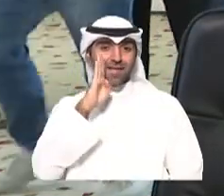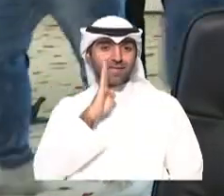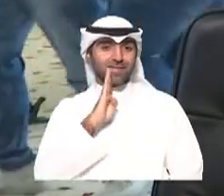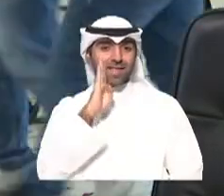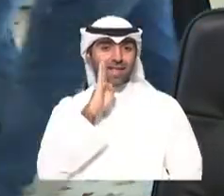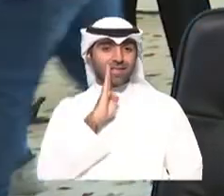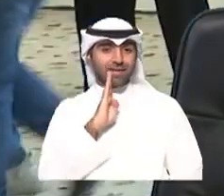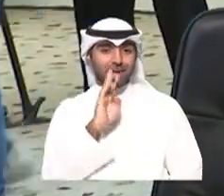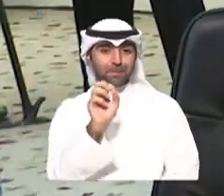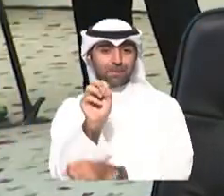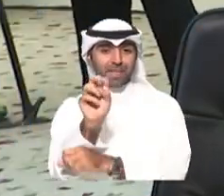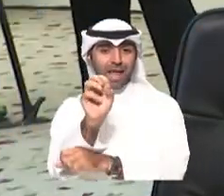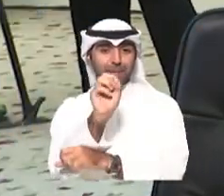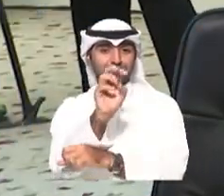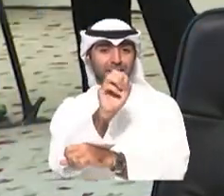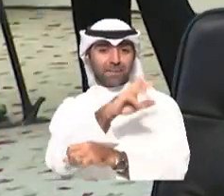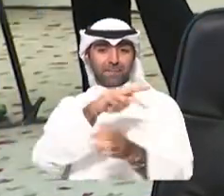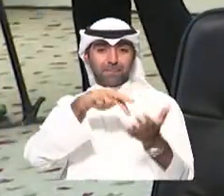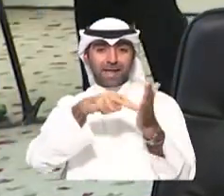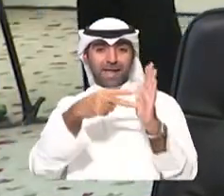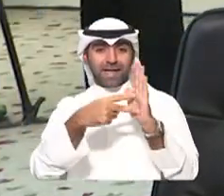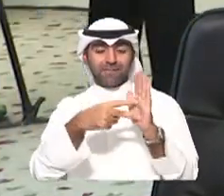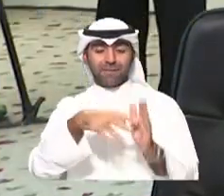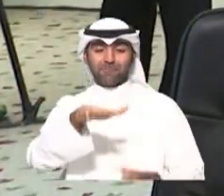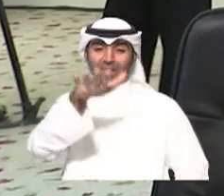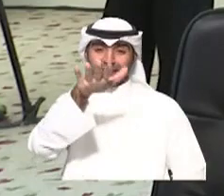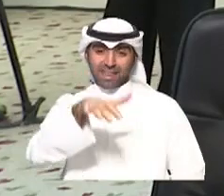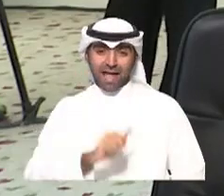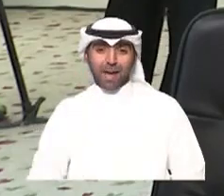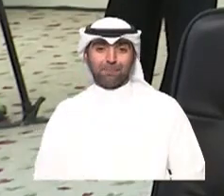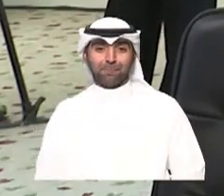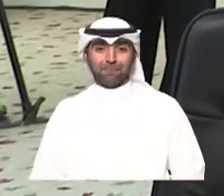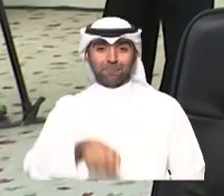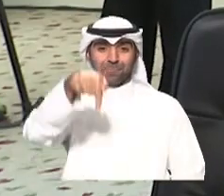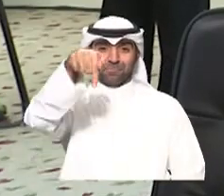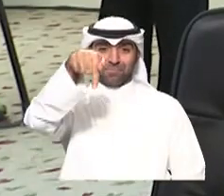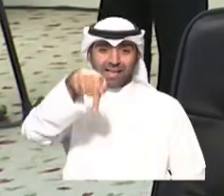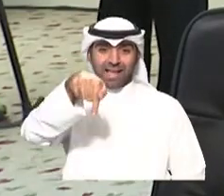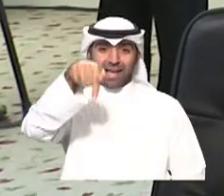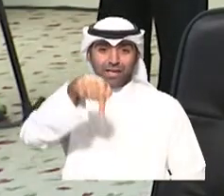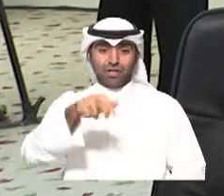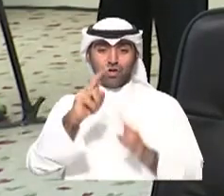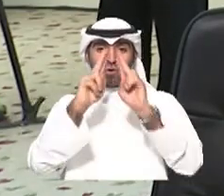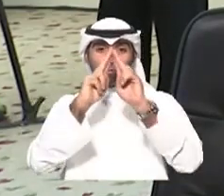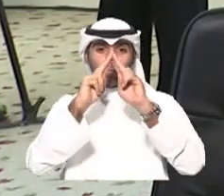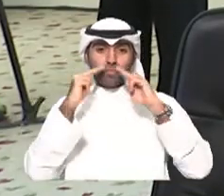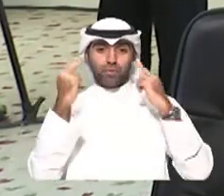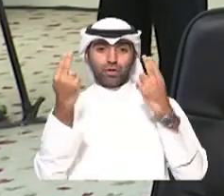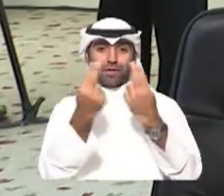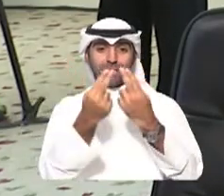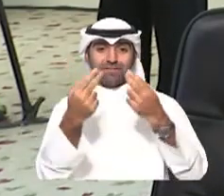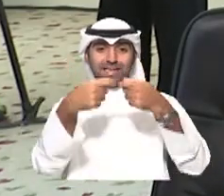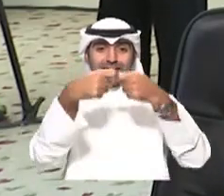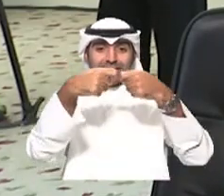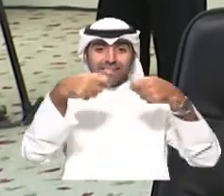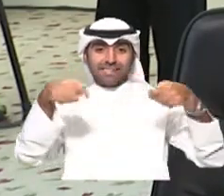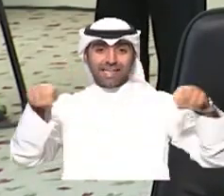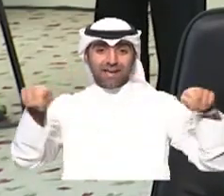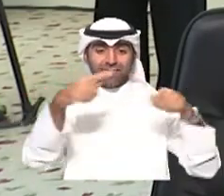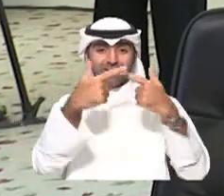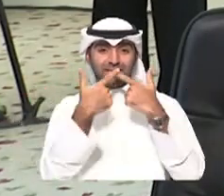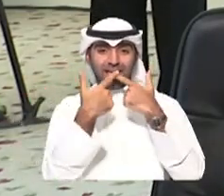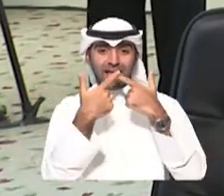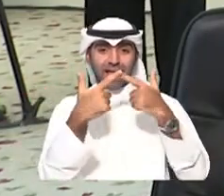أول مرحلة أنه بالتخصصات الطبية والطبية المساندة، فتكون المستشفى العسكري في منهم ممرضات، في منهم أشعة، في منهم